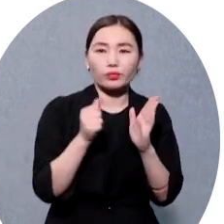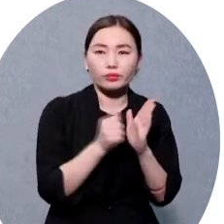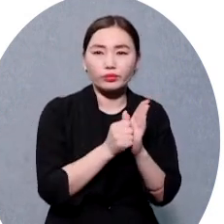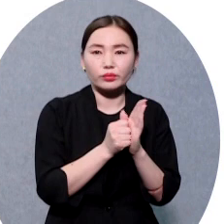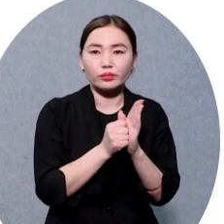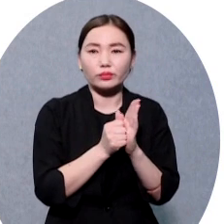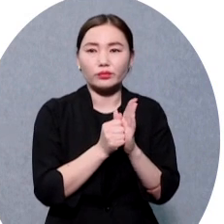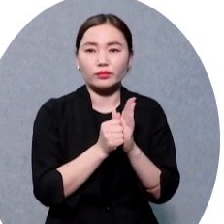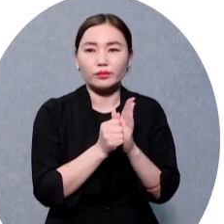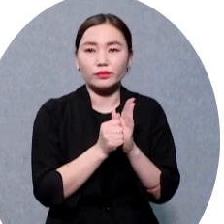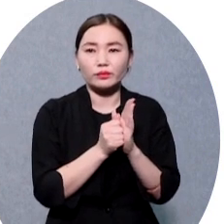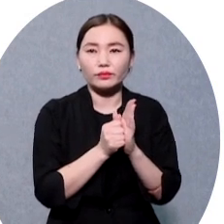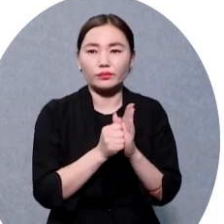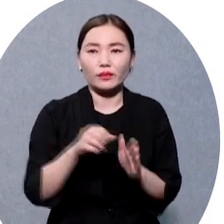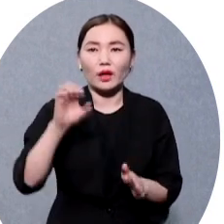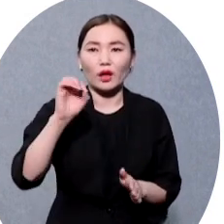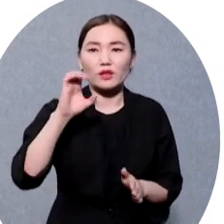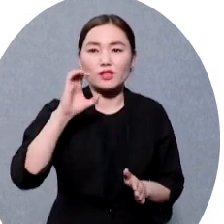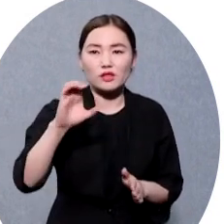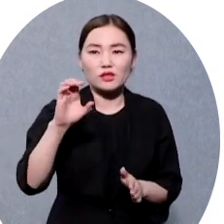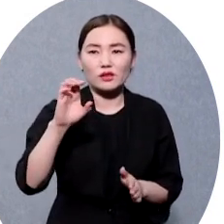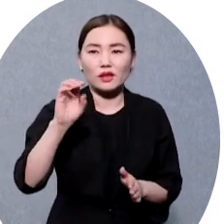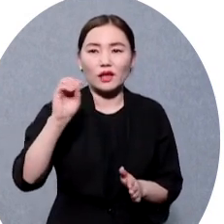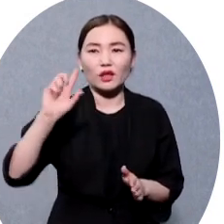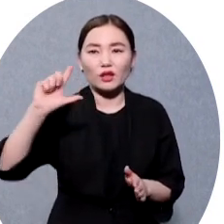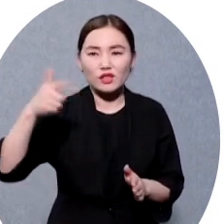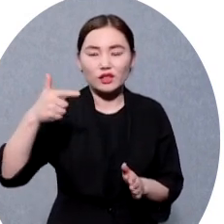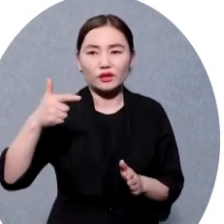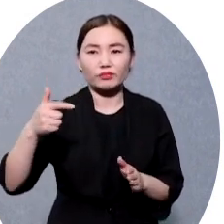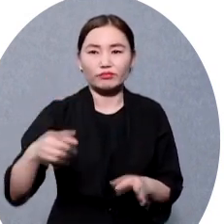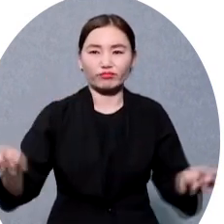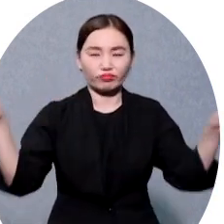ард иргэдийн сэтгэлд нийцсэн. Алан